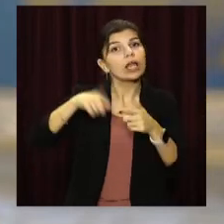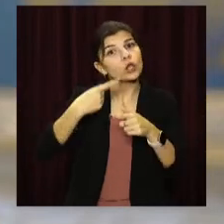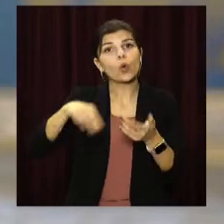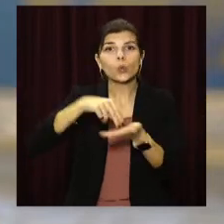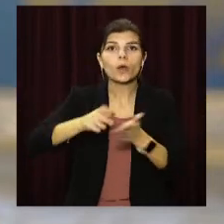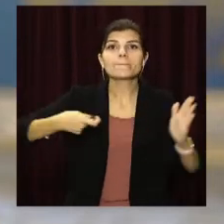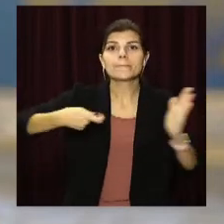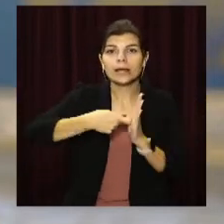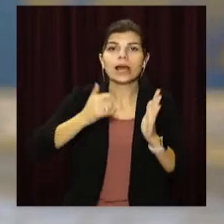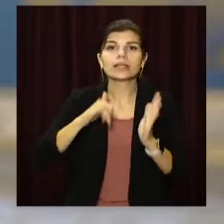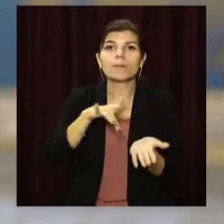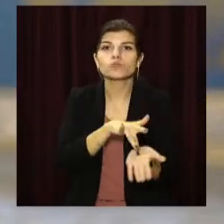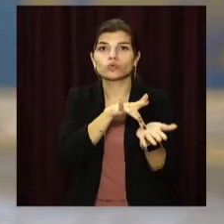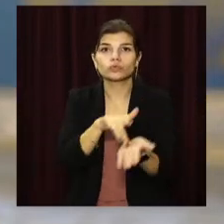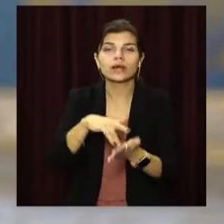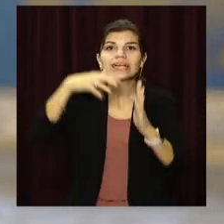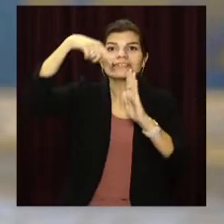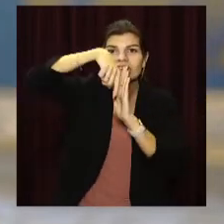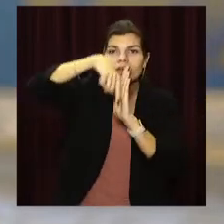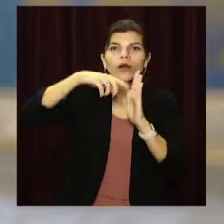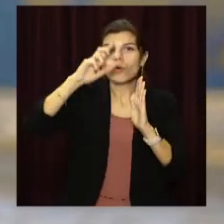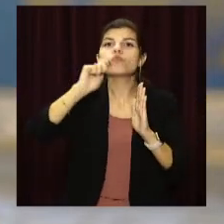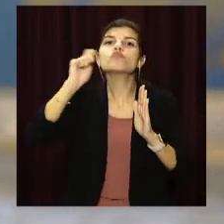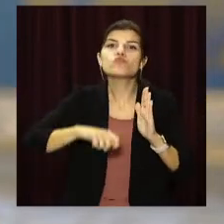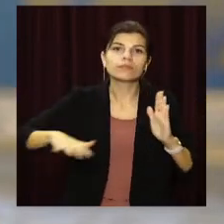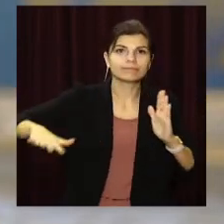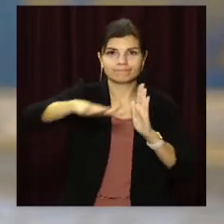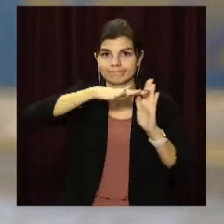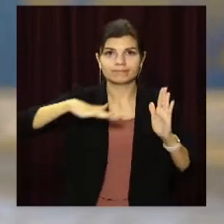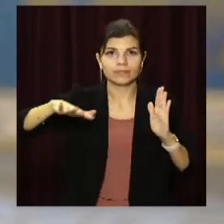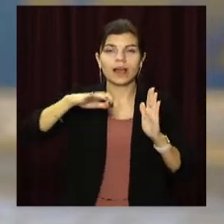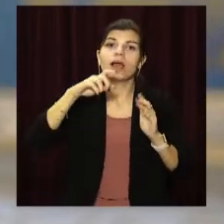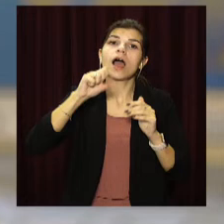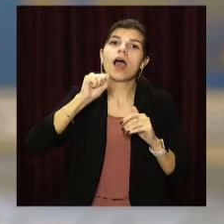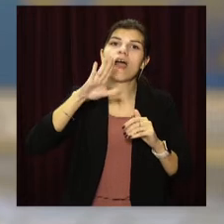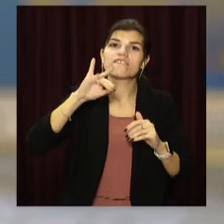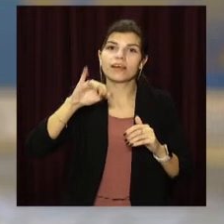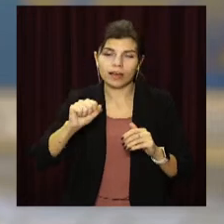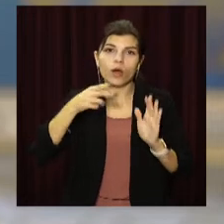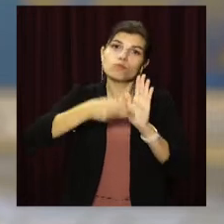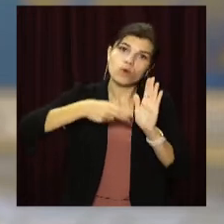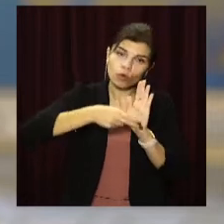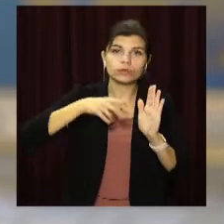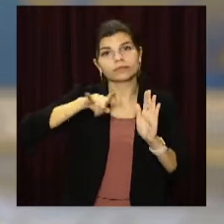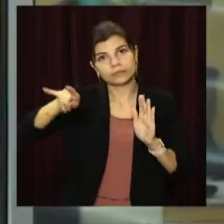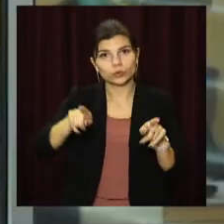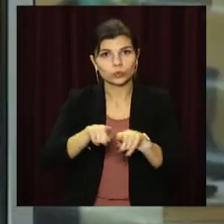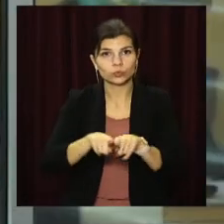купити квитки для мандрівок всередині країни на внутрішні авіа- та залізничні